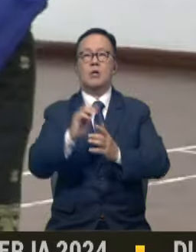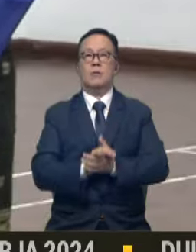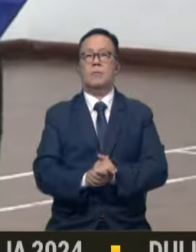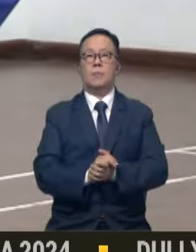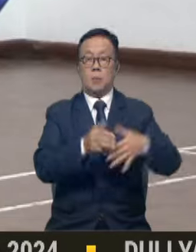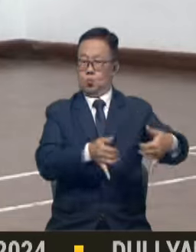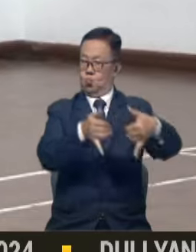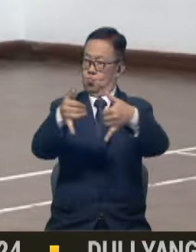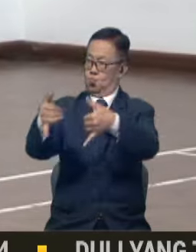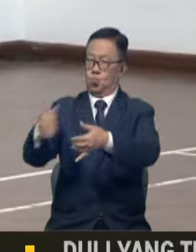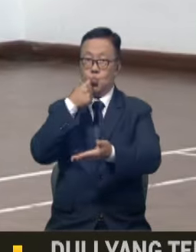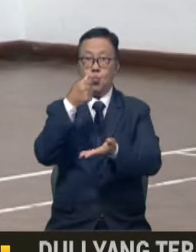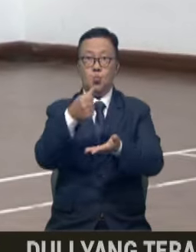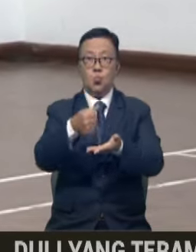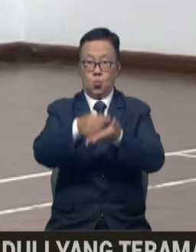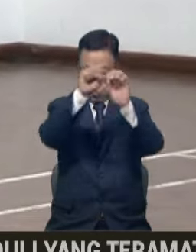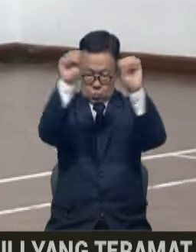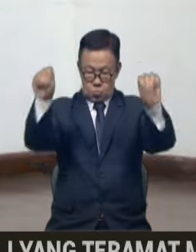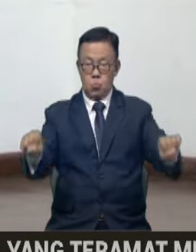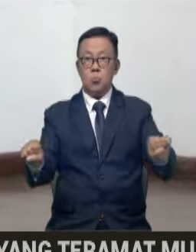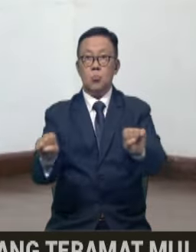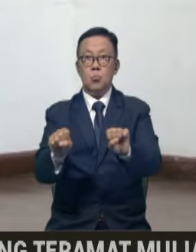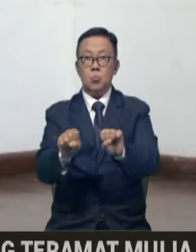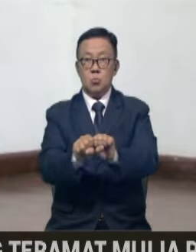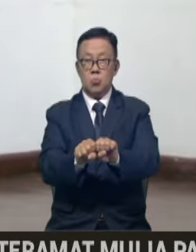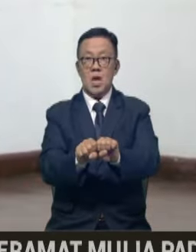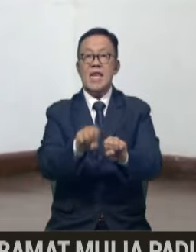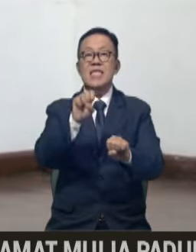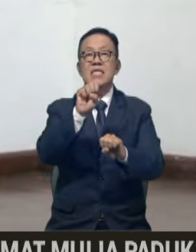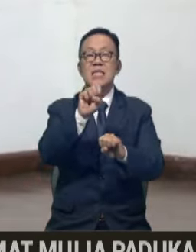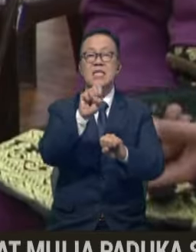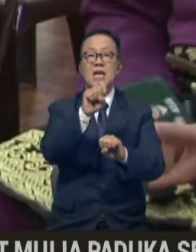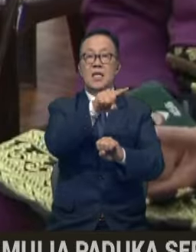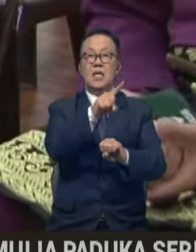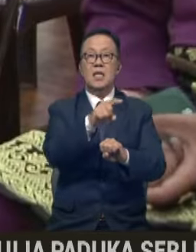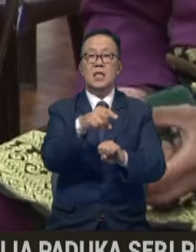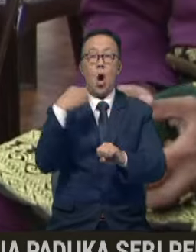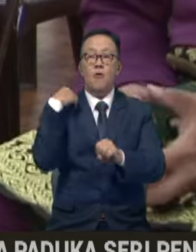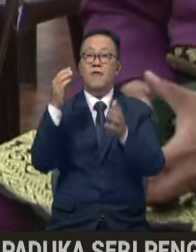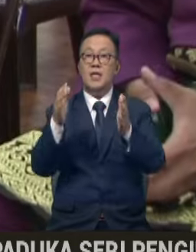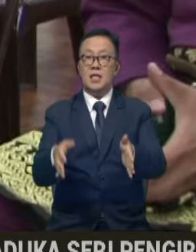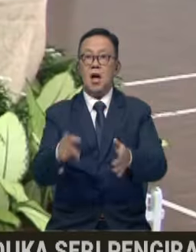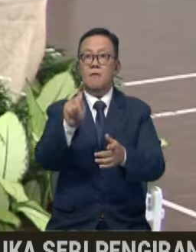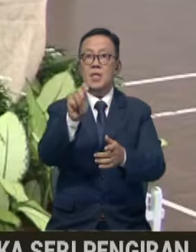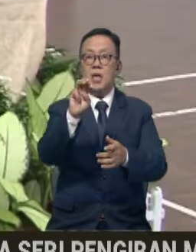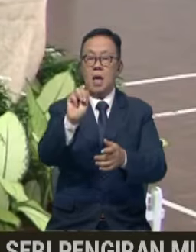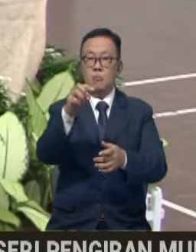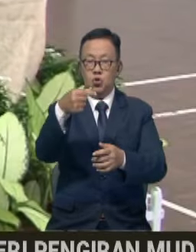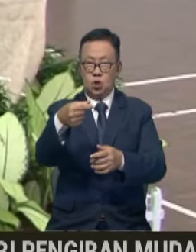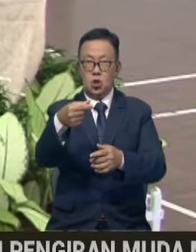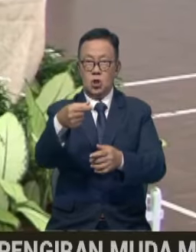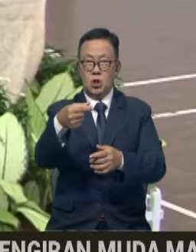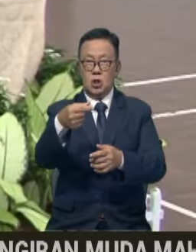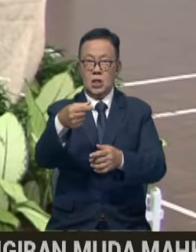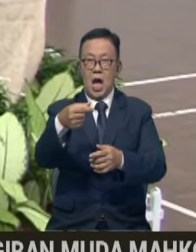Penyampaian sijil disempurnakan oleh Awang Muhammad Usamah bin Haji Sarbini, pemangku pegawai daerah Temburong. Awang Abdul Aziz